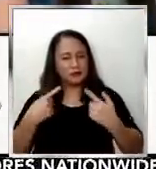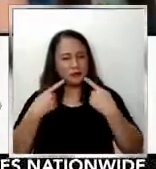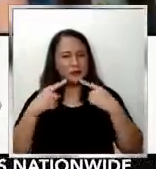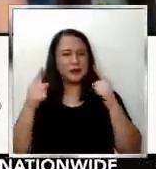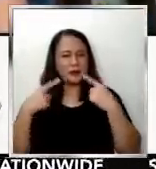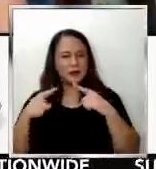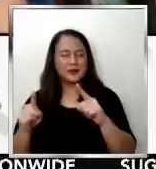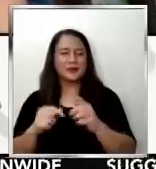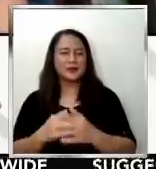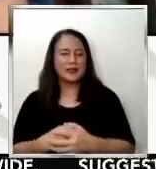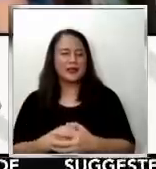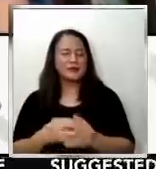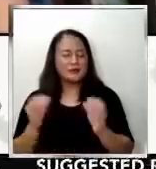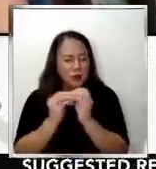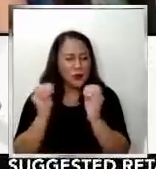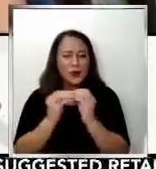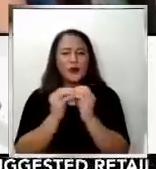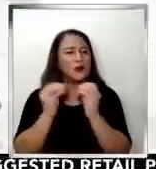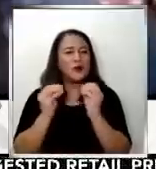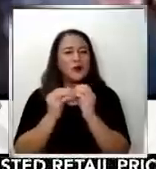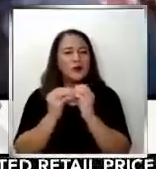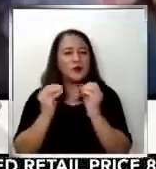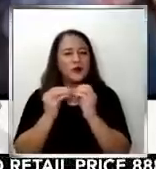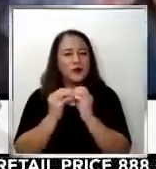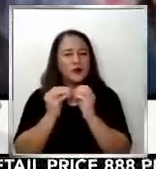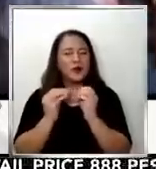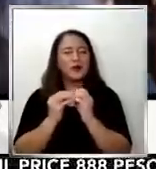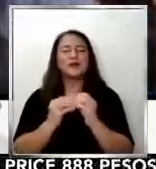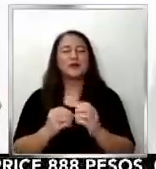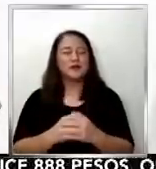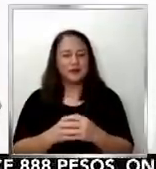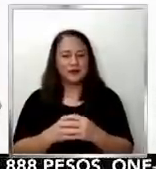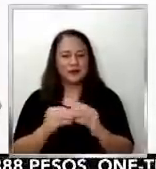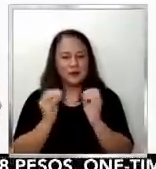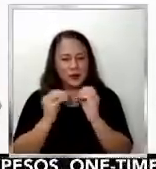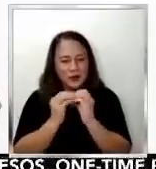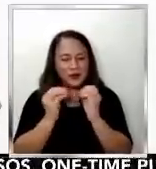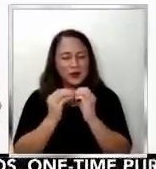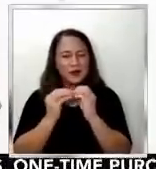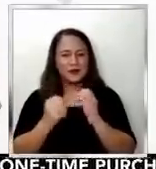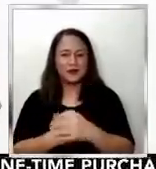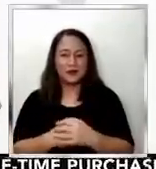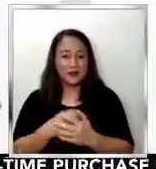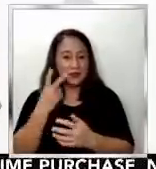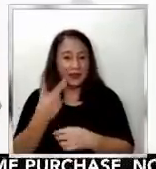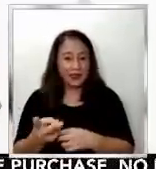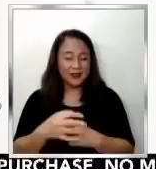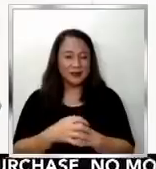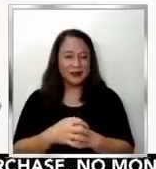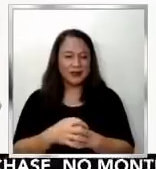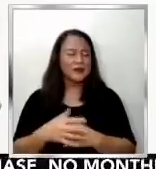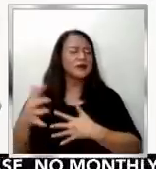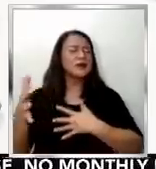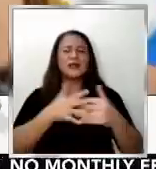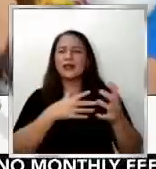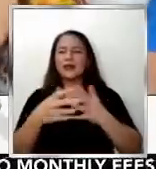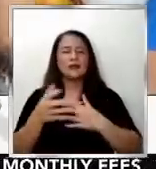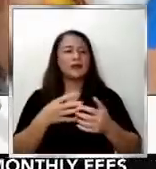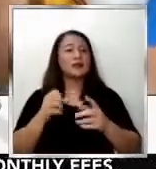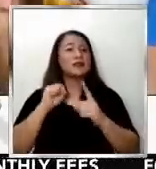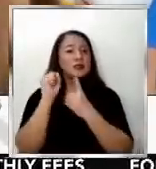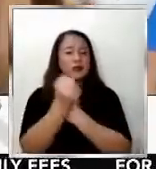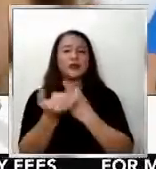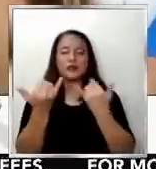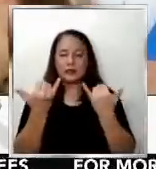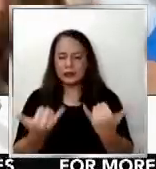Sige pa, isa pa, konting push pa. O diba? Kahit ano pa ang sitwasyon natin ngayon, hindi pa rin